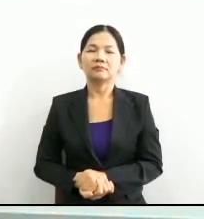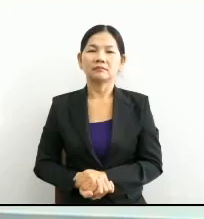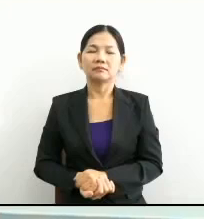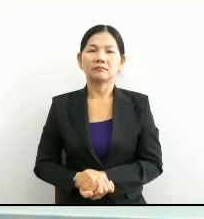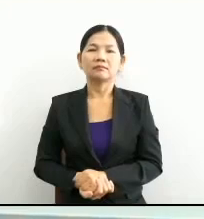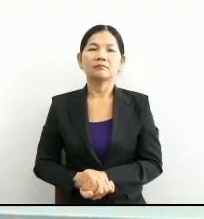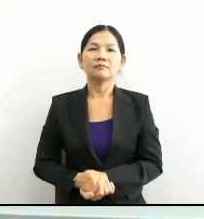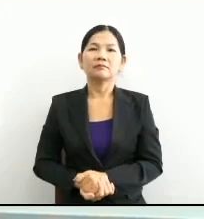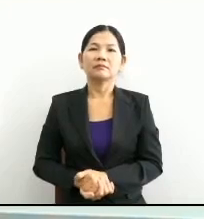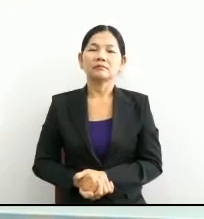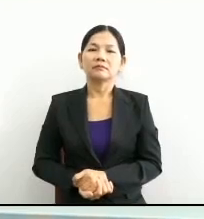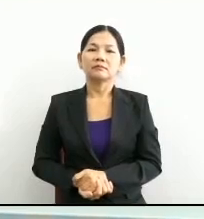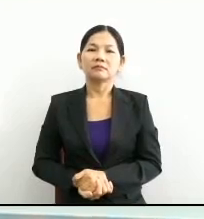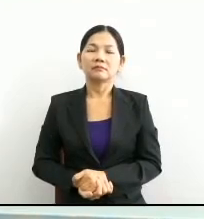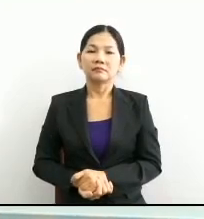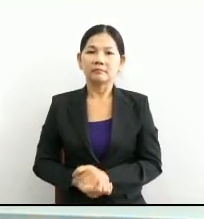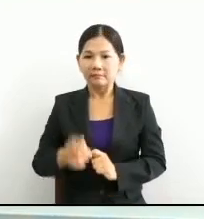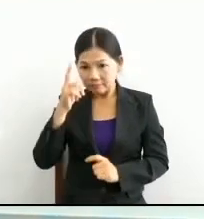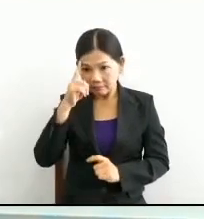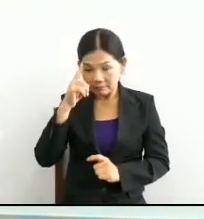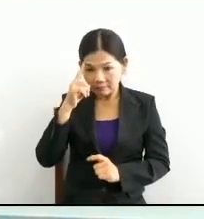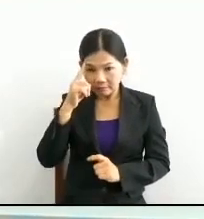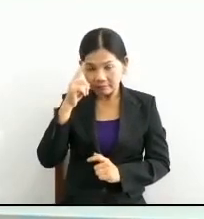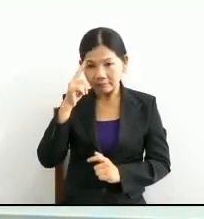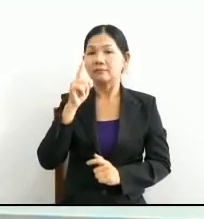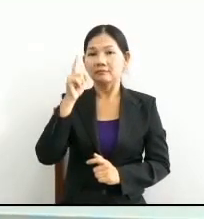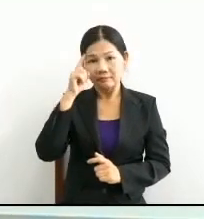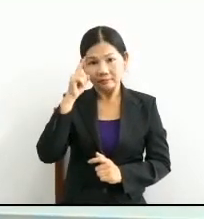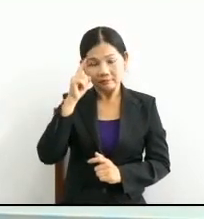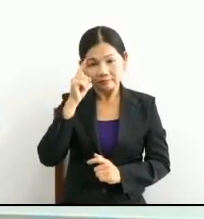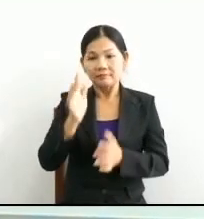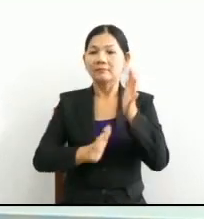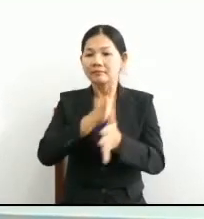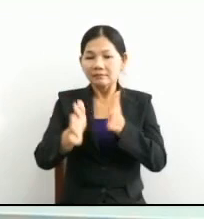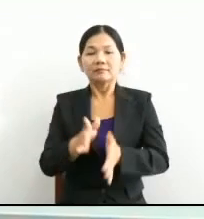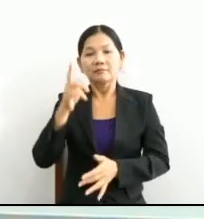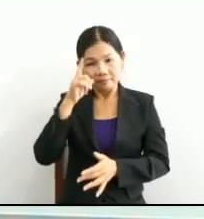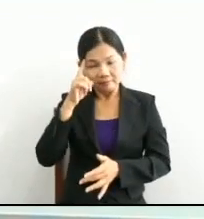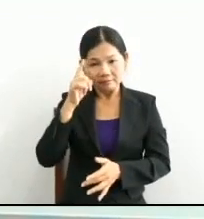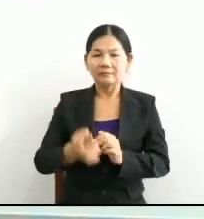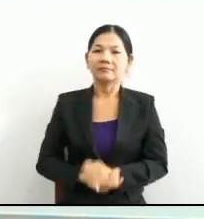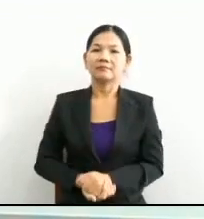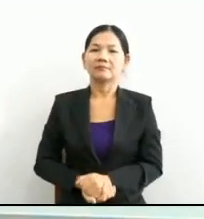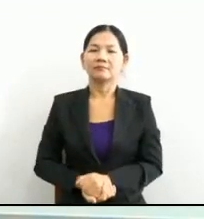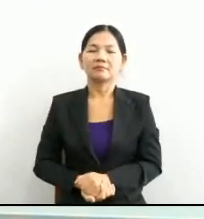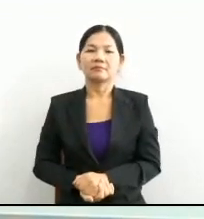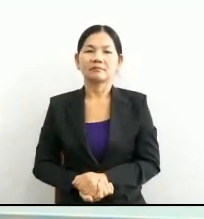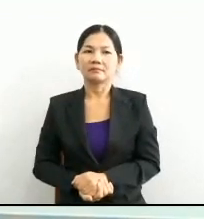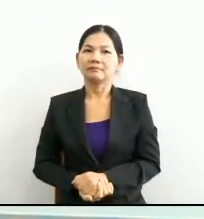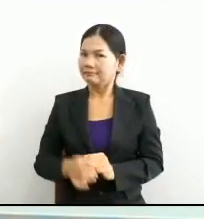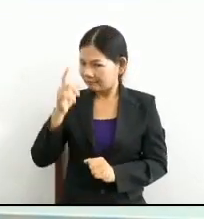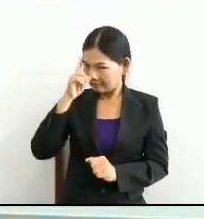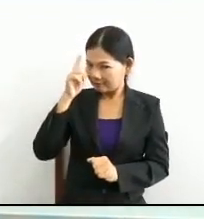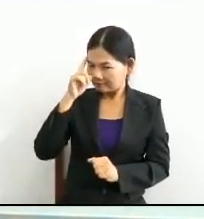viện ni hả bữa câu này an bà an an mà phải yên sao con này cũng chưa đặt khnì dơ miên nè bộ cái